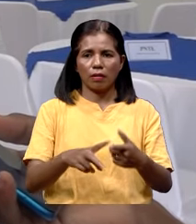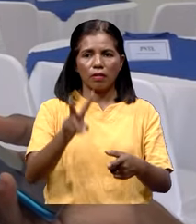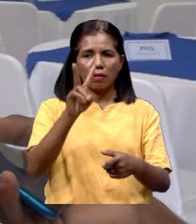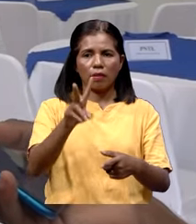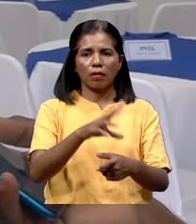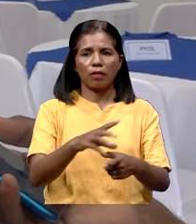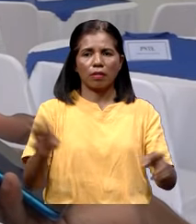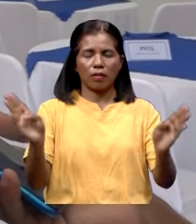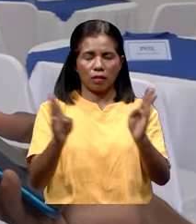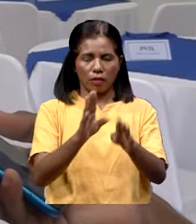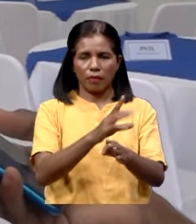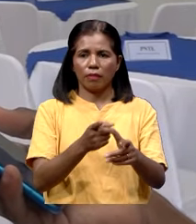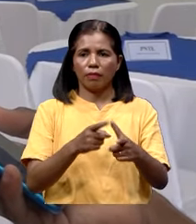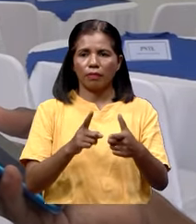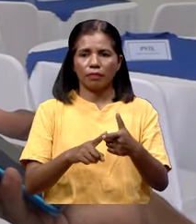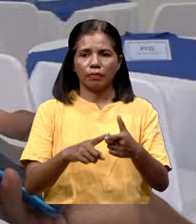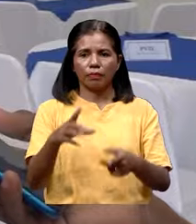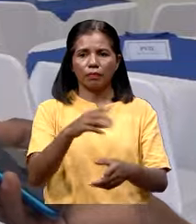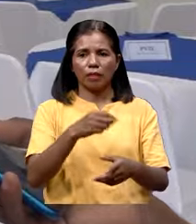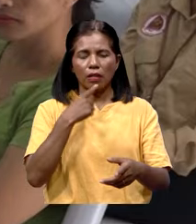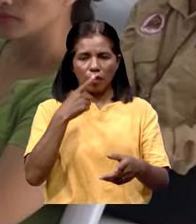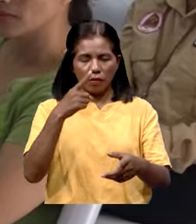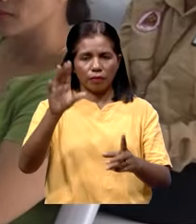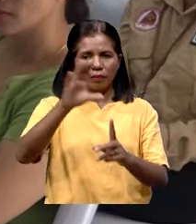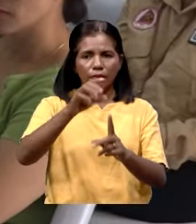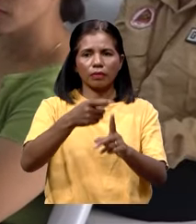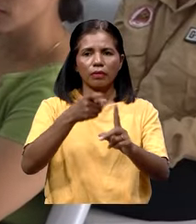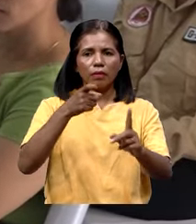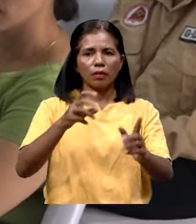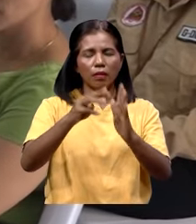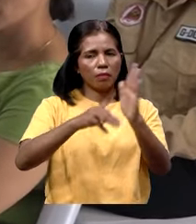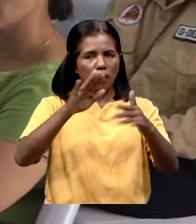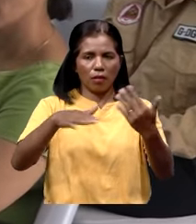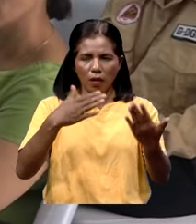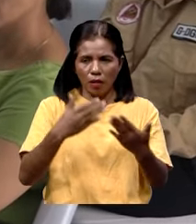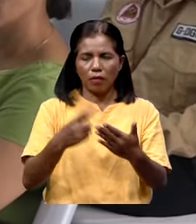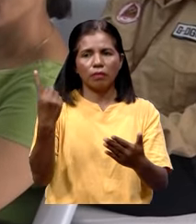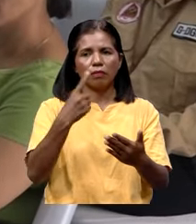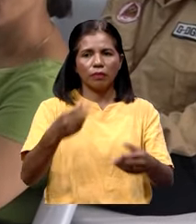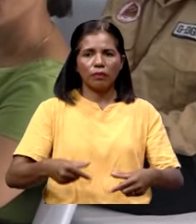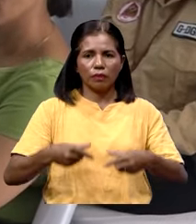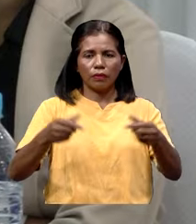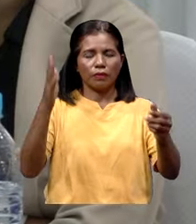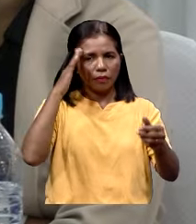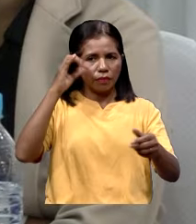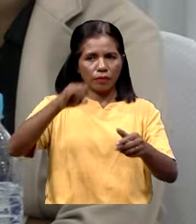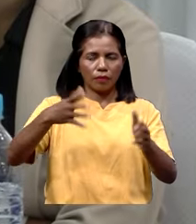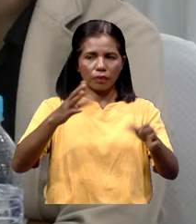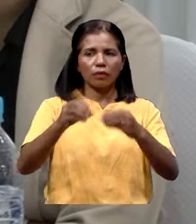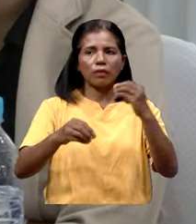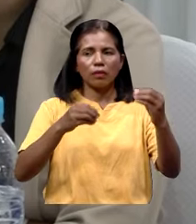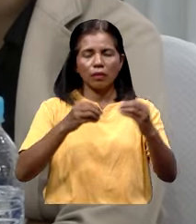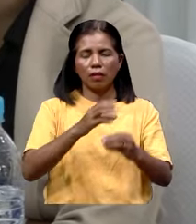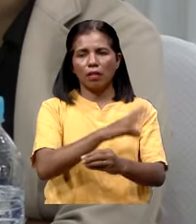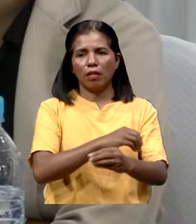buat ruan ni mak saya Indo. Alain dene, te lumo susu ba sefi redação husi media sira hotu, hori na fatin fo hanoin ba jornalista sira, kona ba